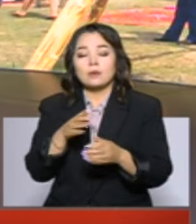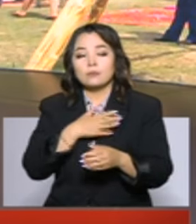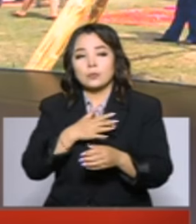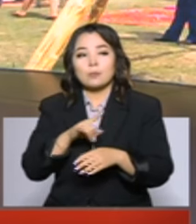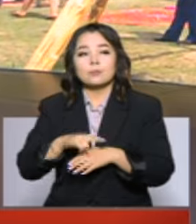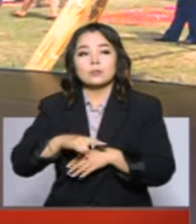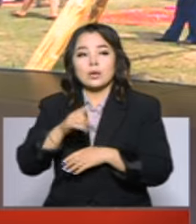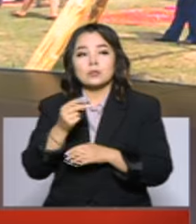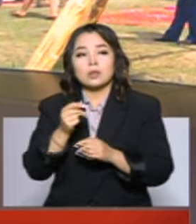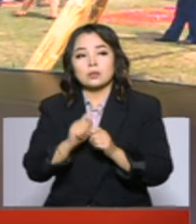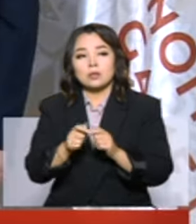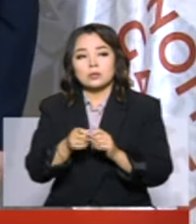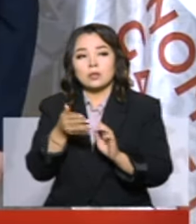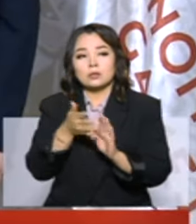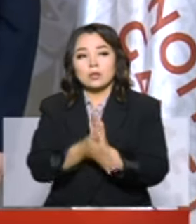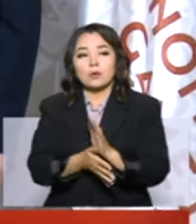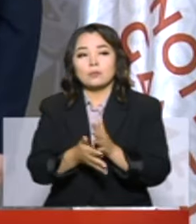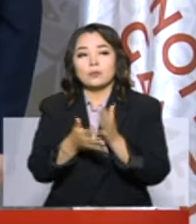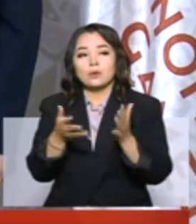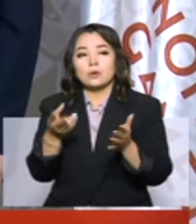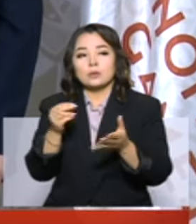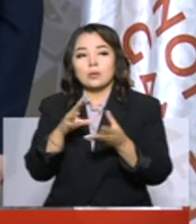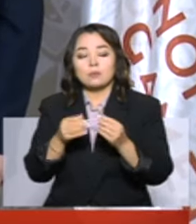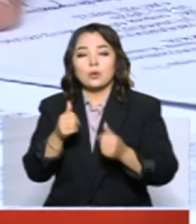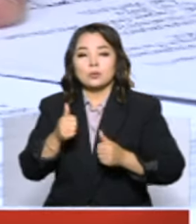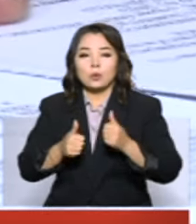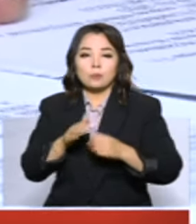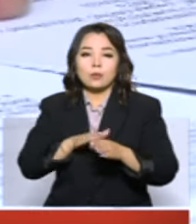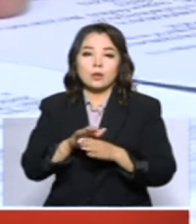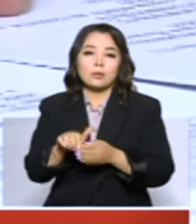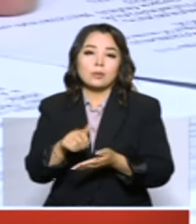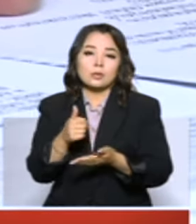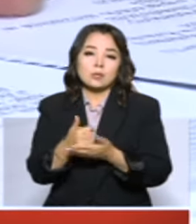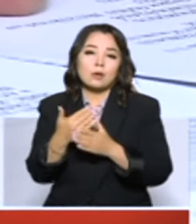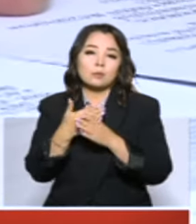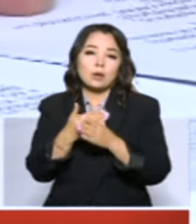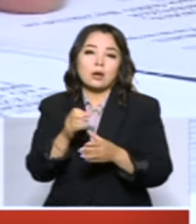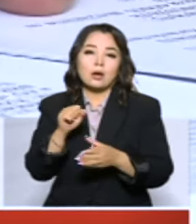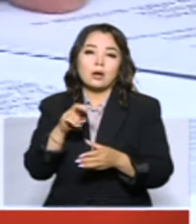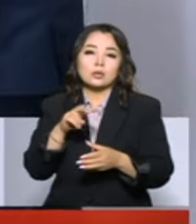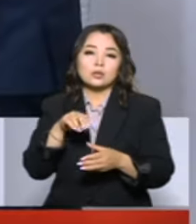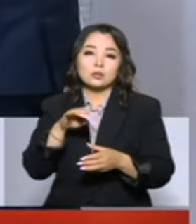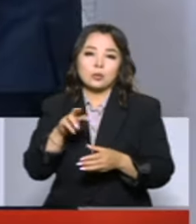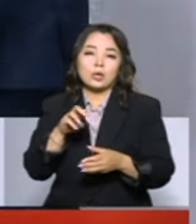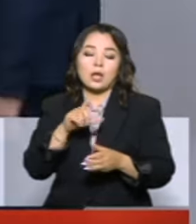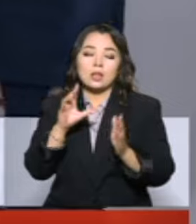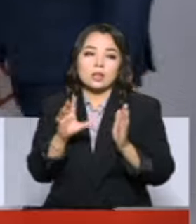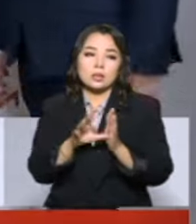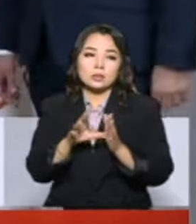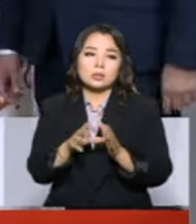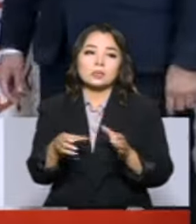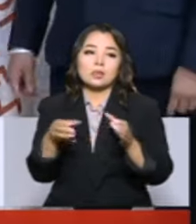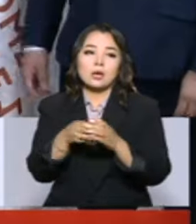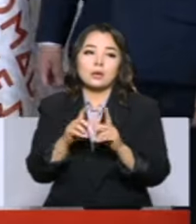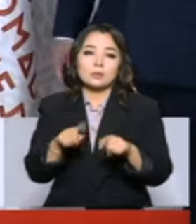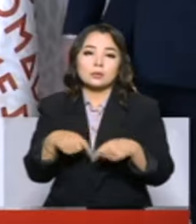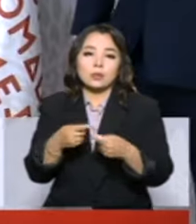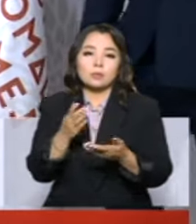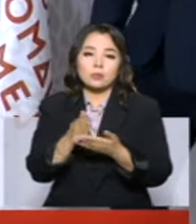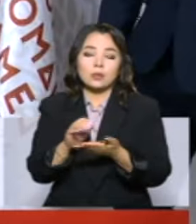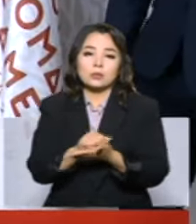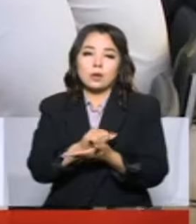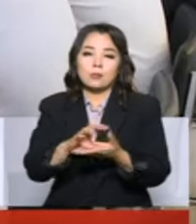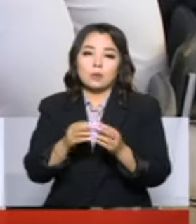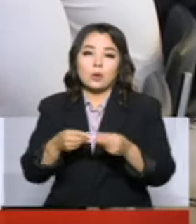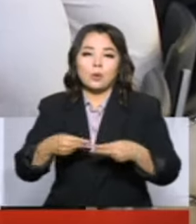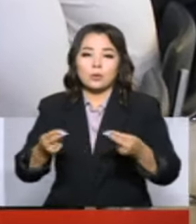билеттеріне жұмсалады. Қомақты қаражатты дүбірлі доданың бас демеушісі Allegium Electric компаниясы бөлмек. Бүгін тиісті меморандумға қол